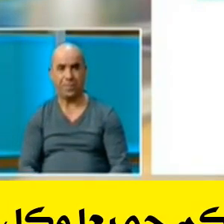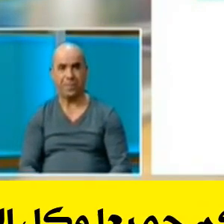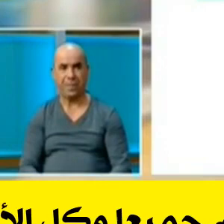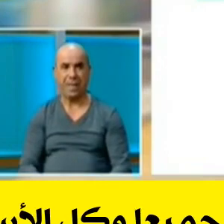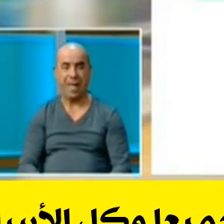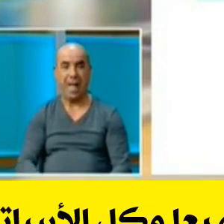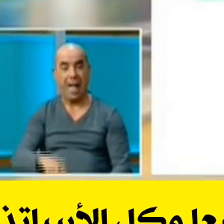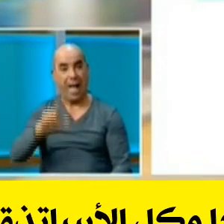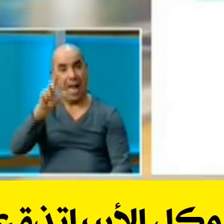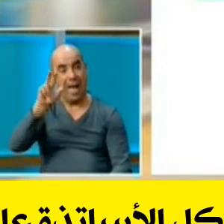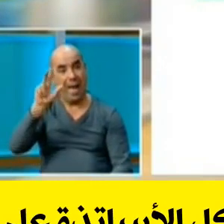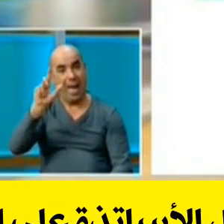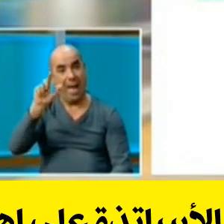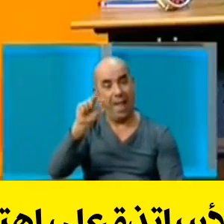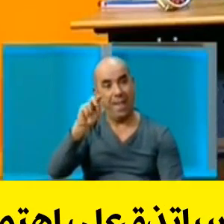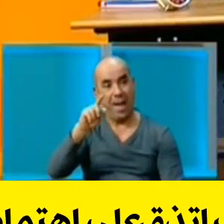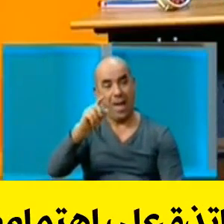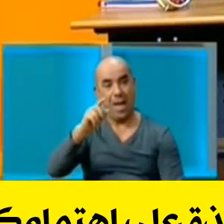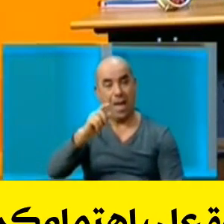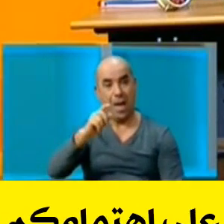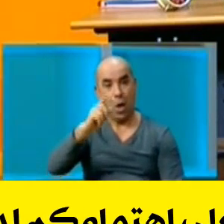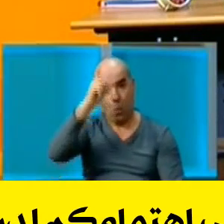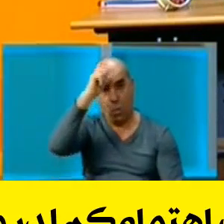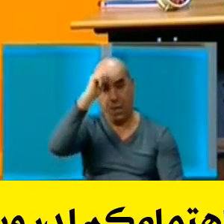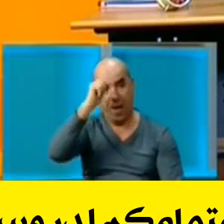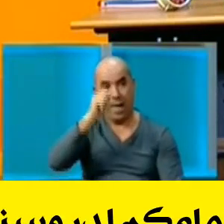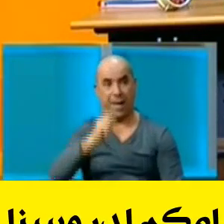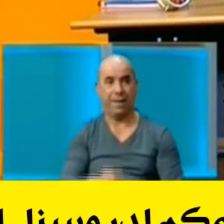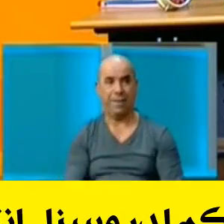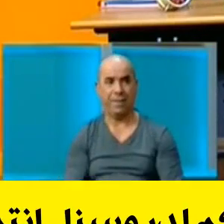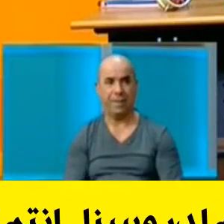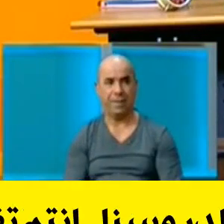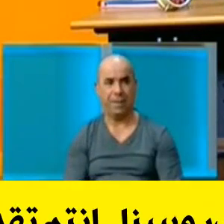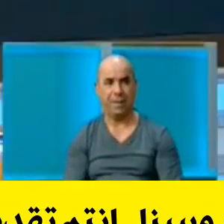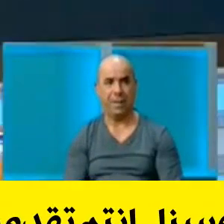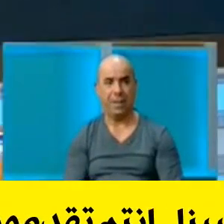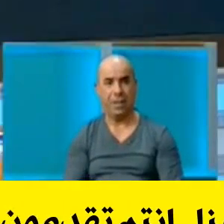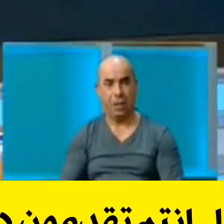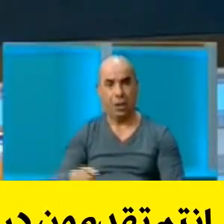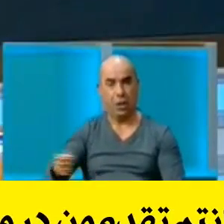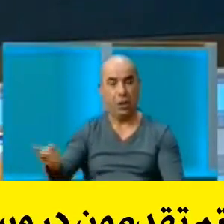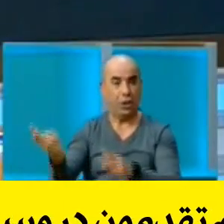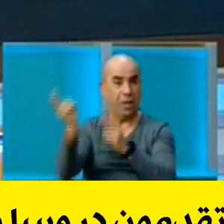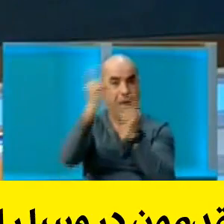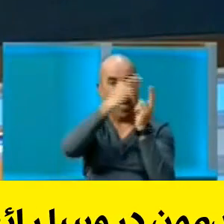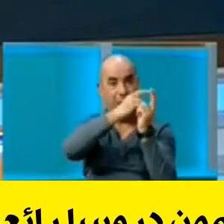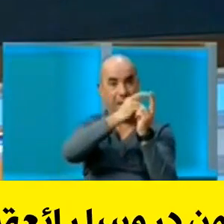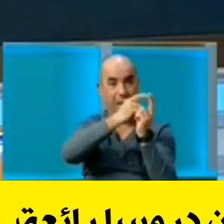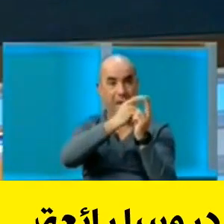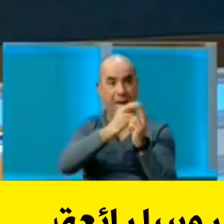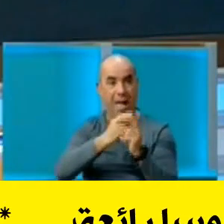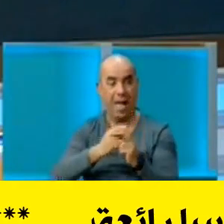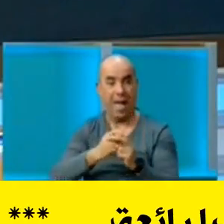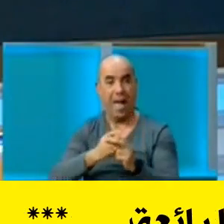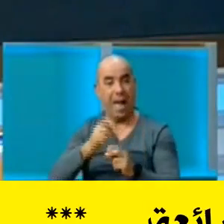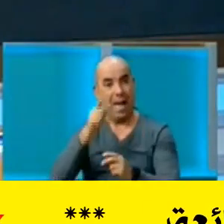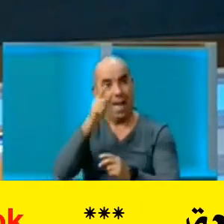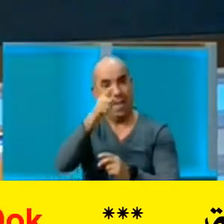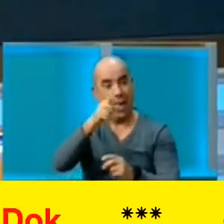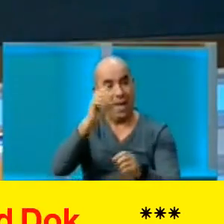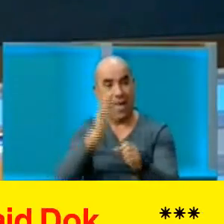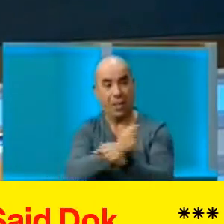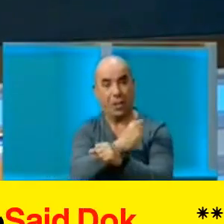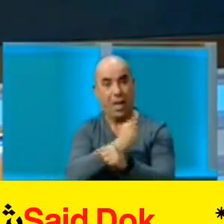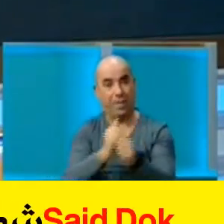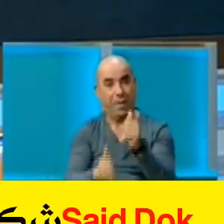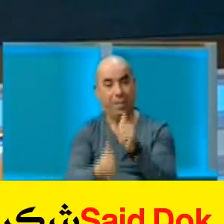اللذان تستعمل للمذكر المثنى في حالة الرفع، جاء اللذان نجحا في الامتحان.